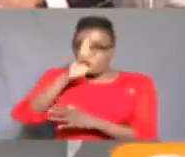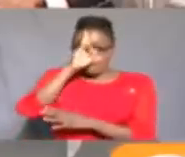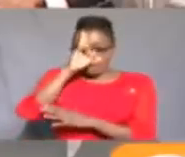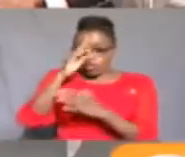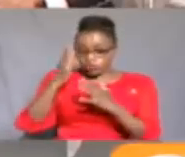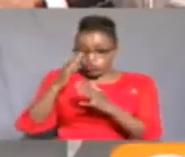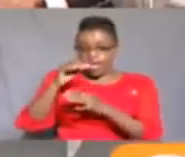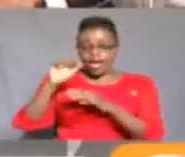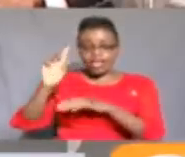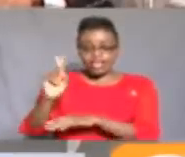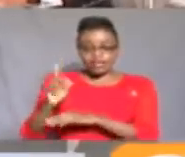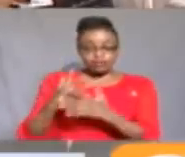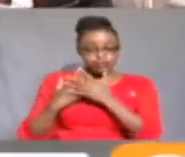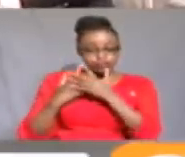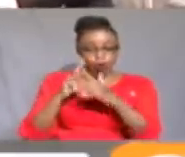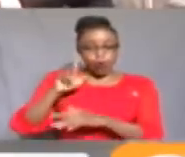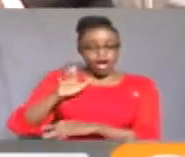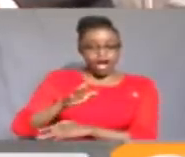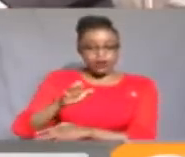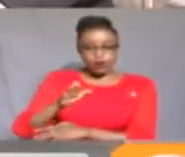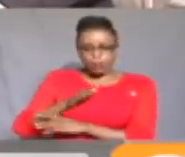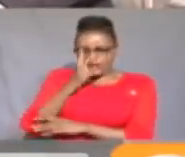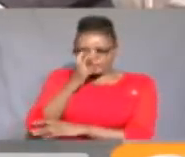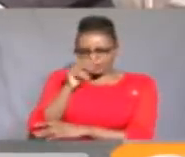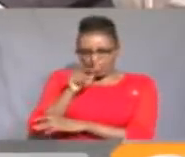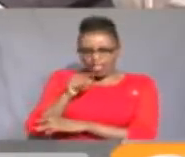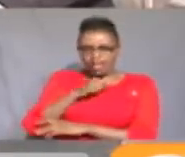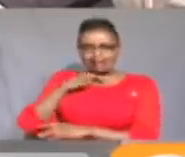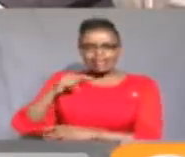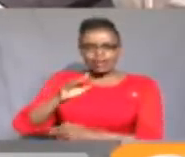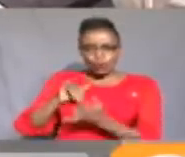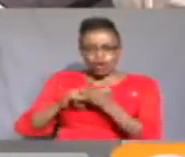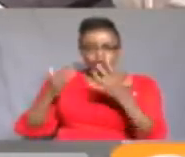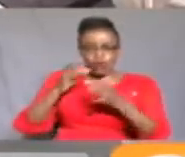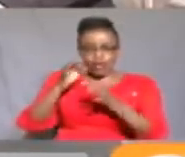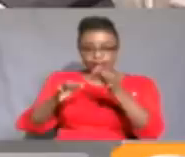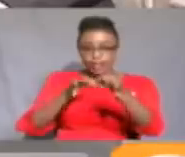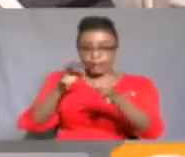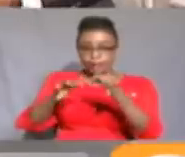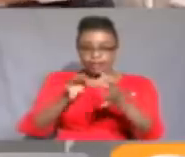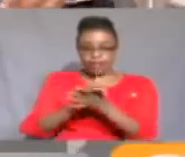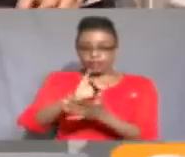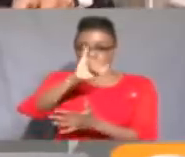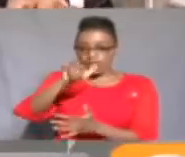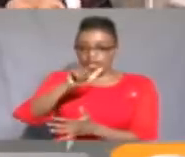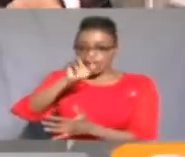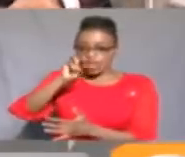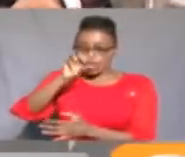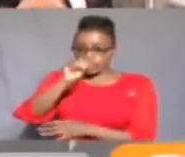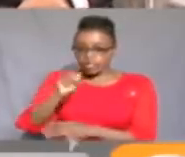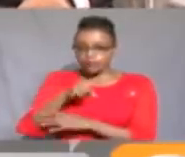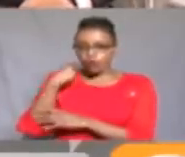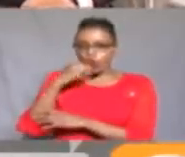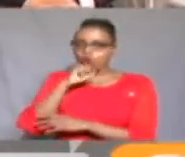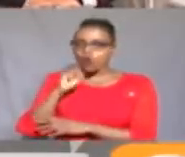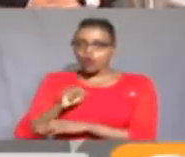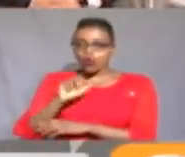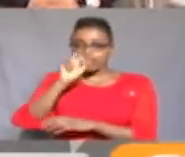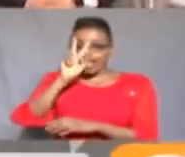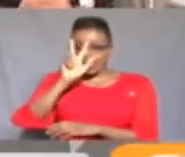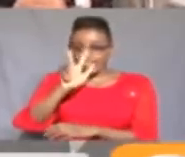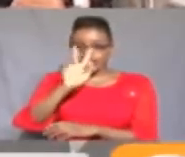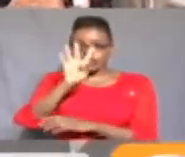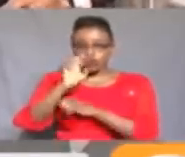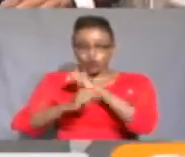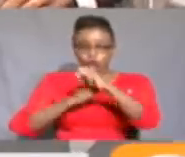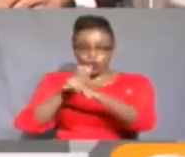Polisi jijini Nairobi wamemkamata mwanamume mmoja kwa tuhuma za kumuua mkewe katika eneo la Embakasi. James Wambugu Wanyiri mwenye umri wa miaka